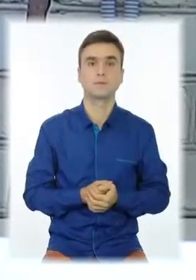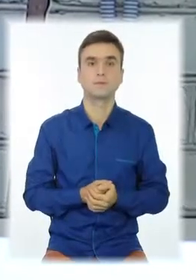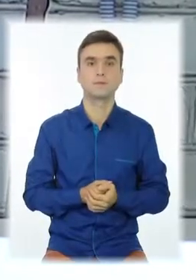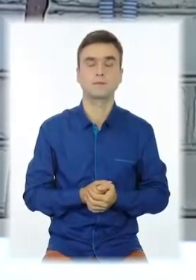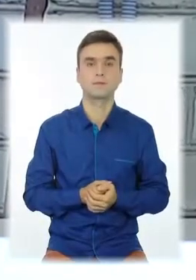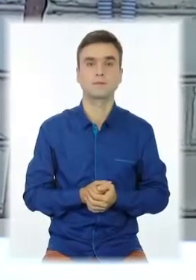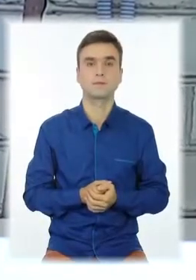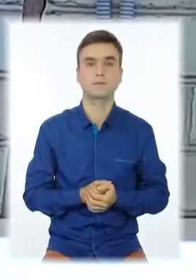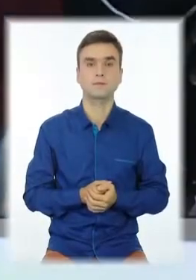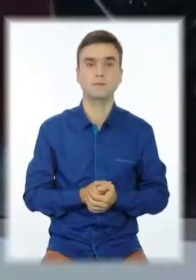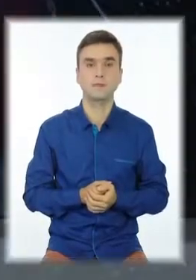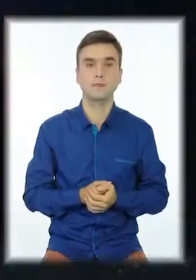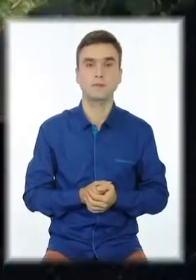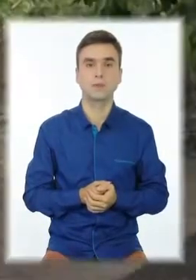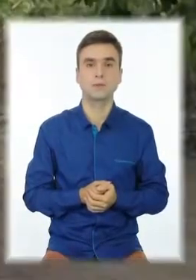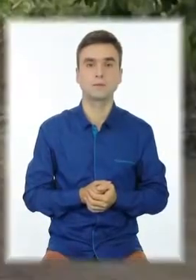знімальна група.